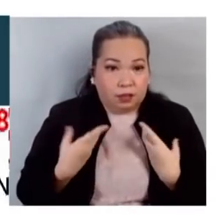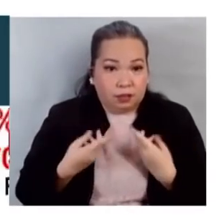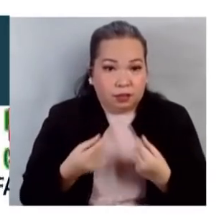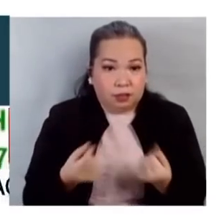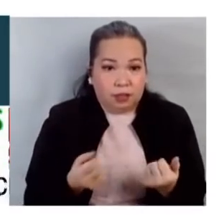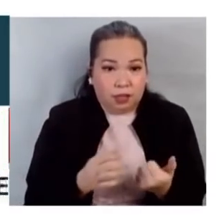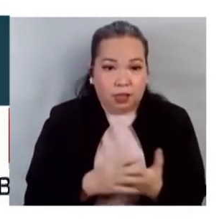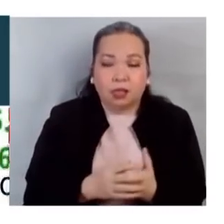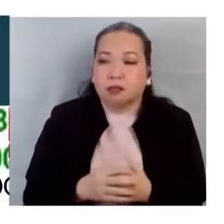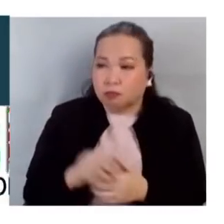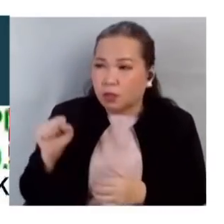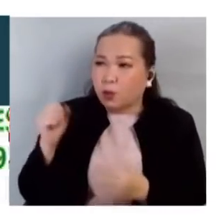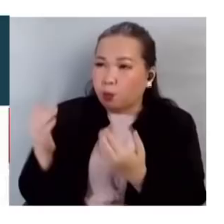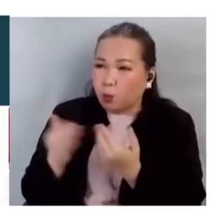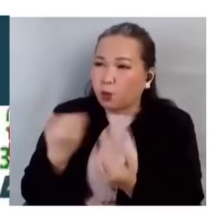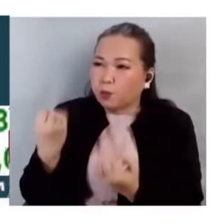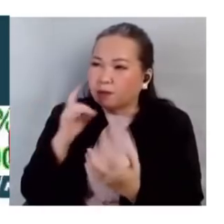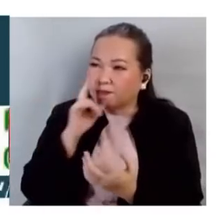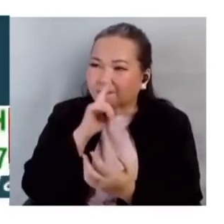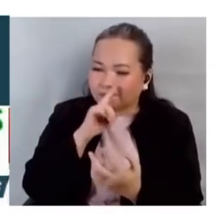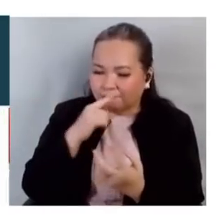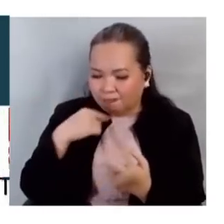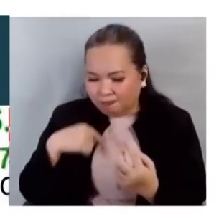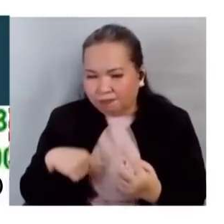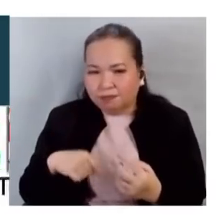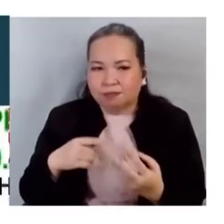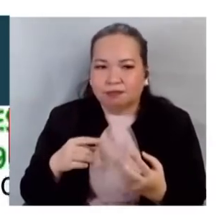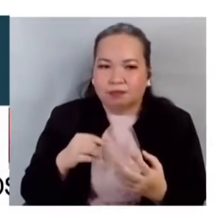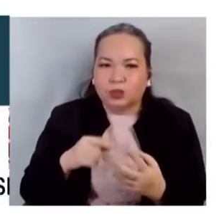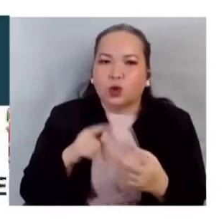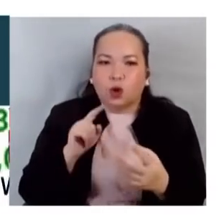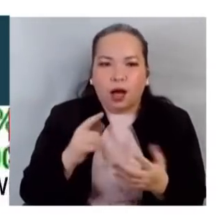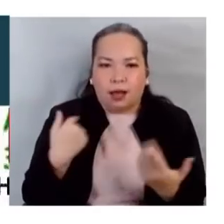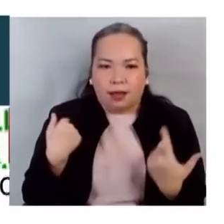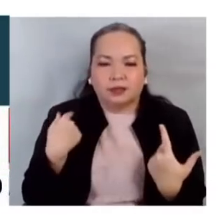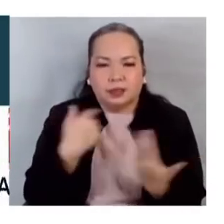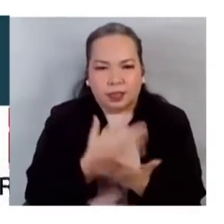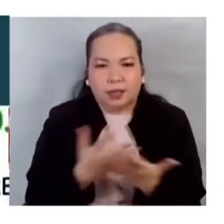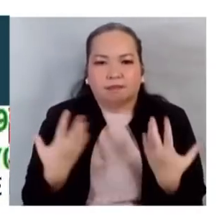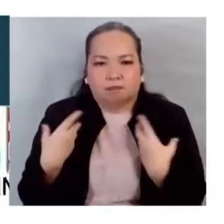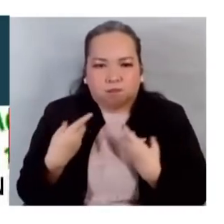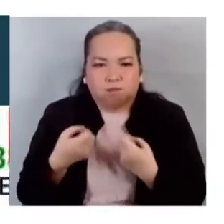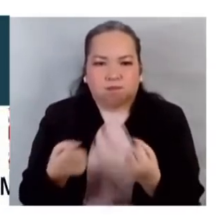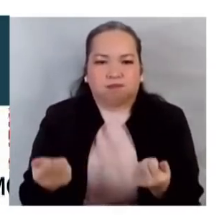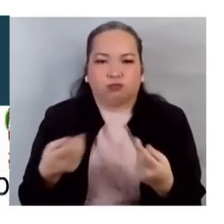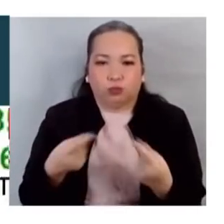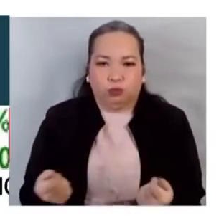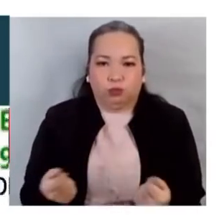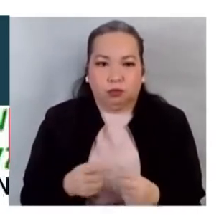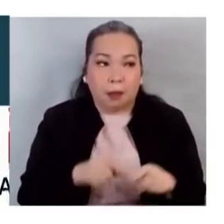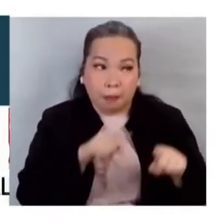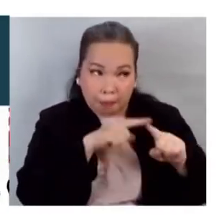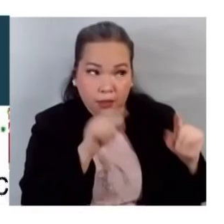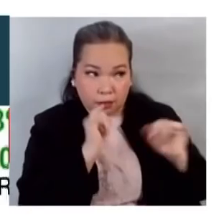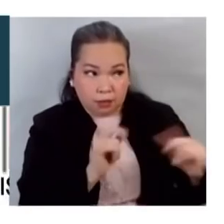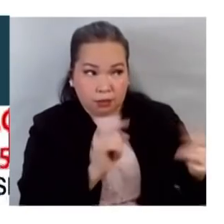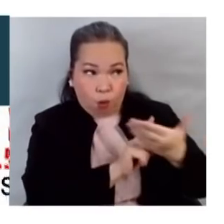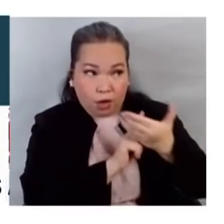asymptomatic kasi ang karamihan dyan, Ma'am KC, at naka-recover na rin yung iba. Okay. Pero naka-quarantine pa rin sila?